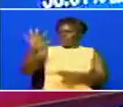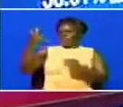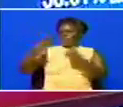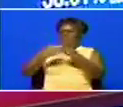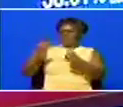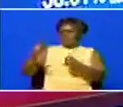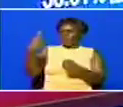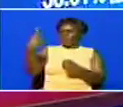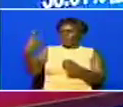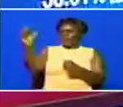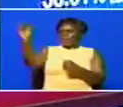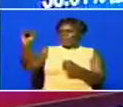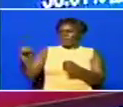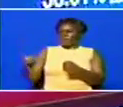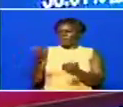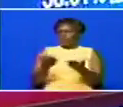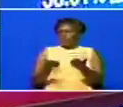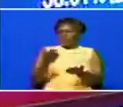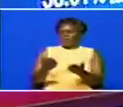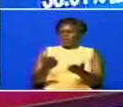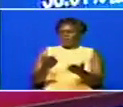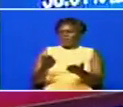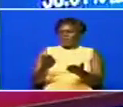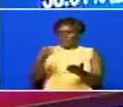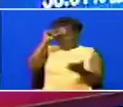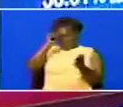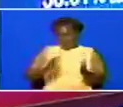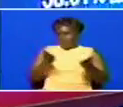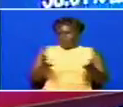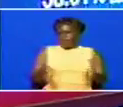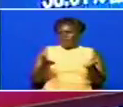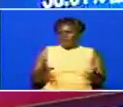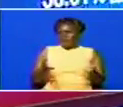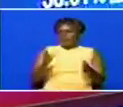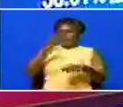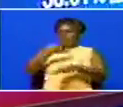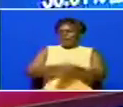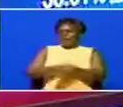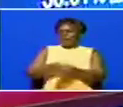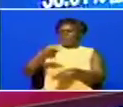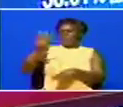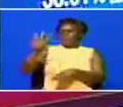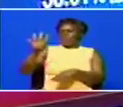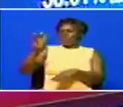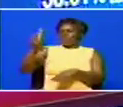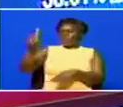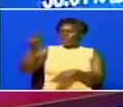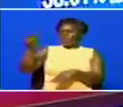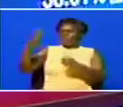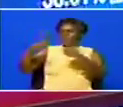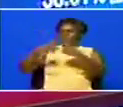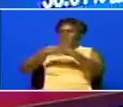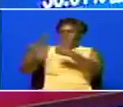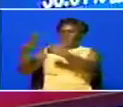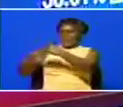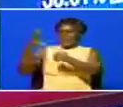58.01% ya kura ambazo zimepigwa kilinganishwa na Simon Kachapina ambaye ni gavana wa sasa ambaye amepata 41.99% ya kura ambazo